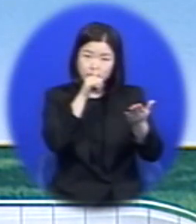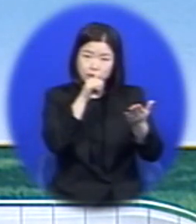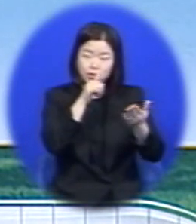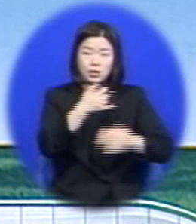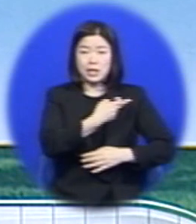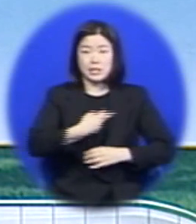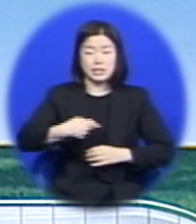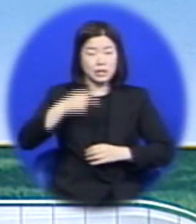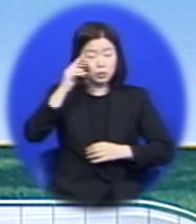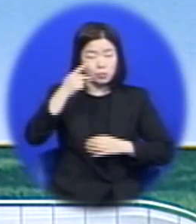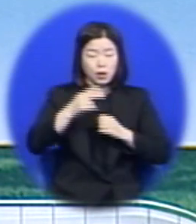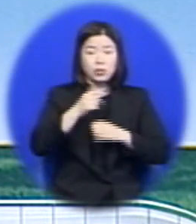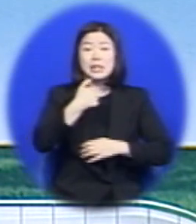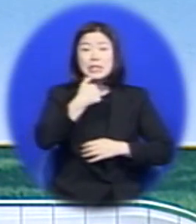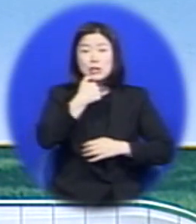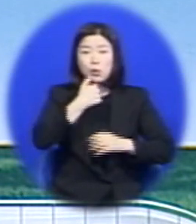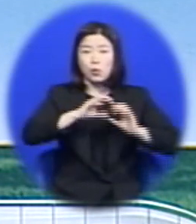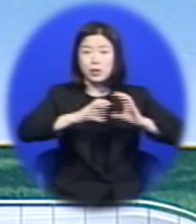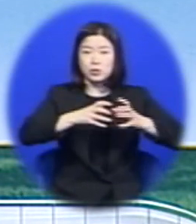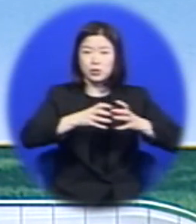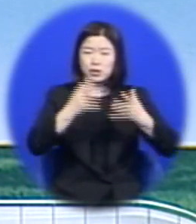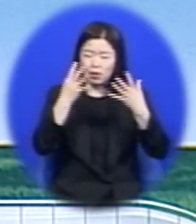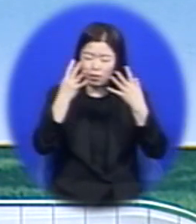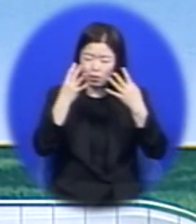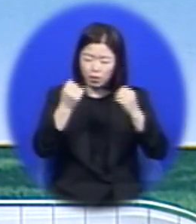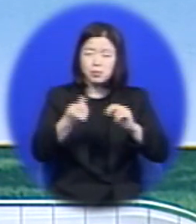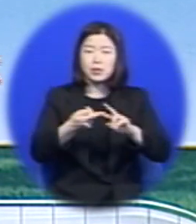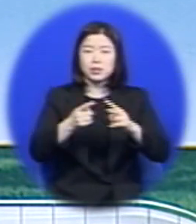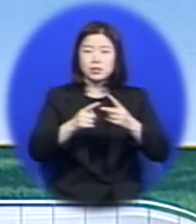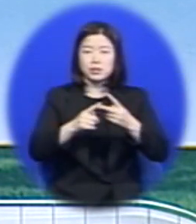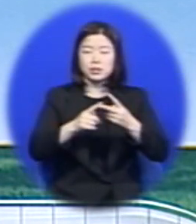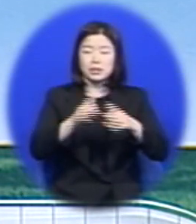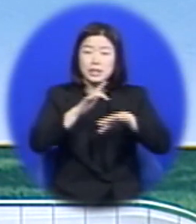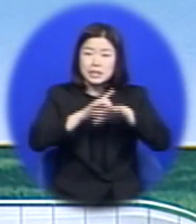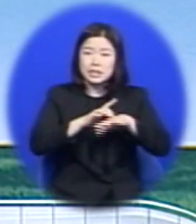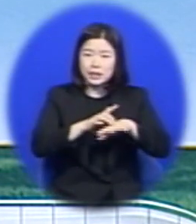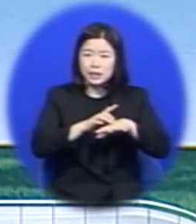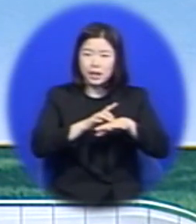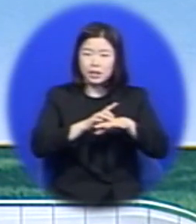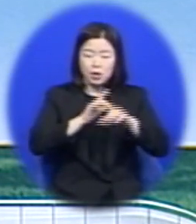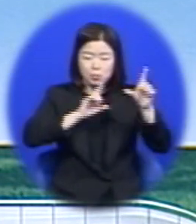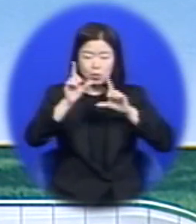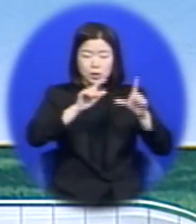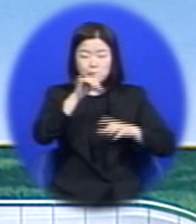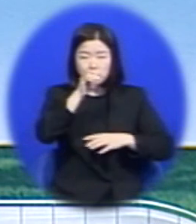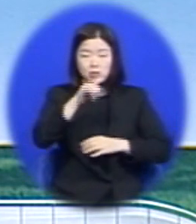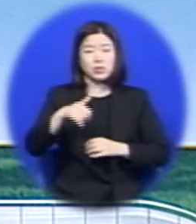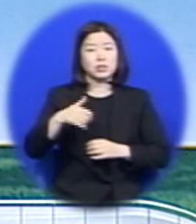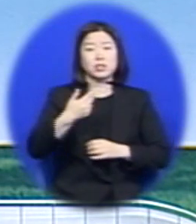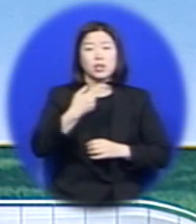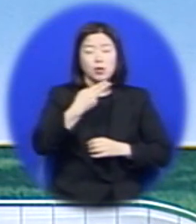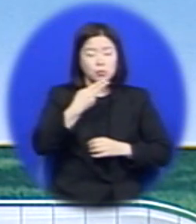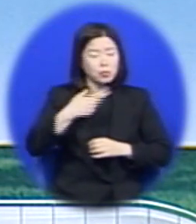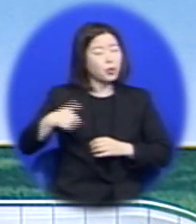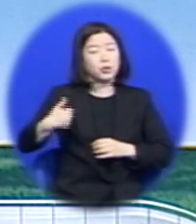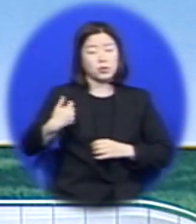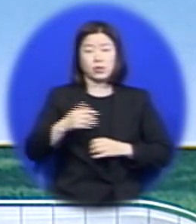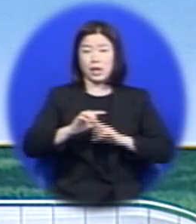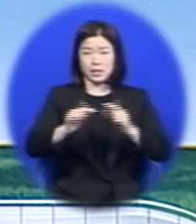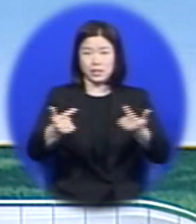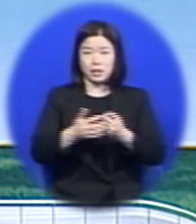바울이 이 로마 제국이 얼마나 사탄적인 요소가 있는지를 모르는 사람이 아닙니다. 황제